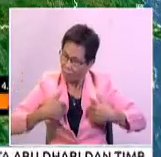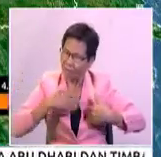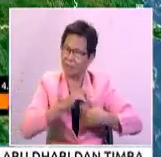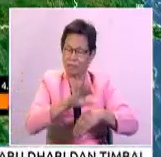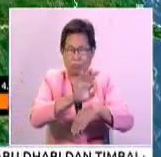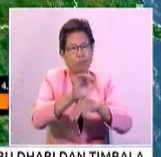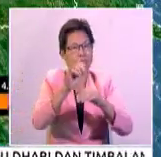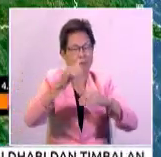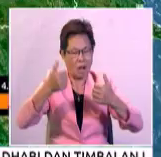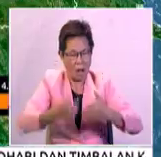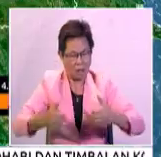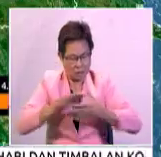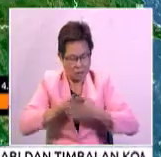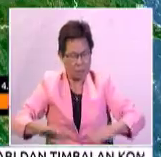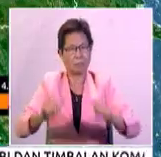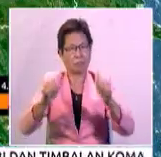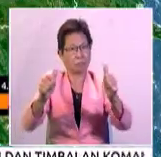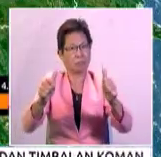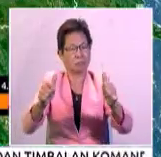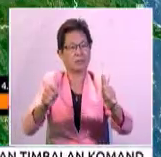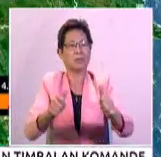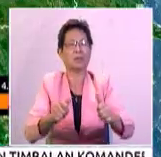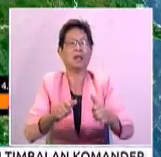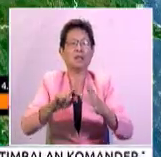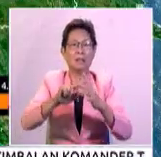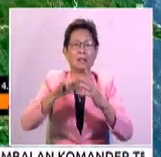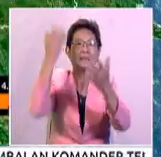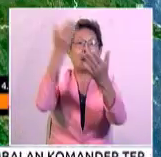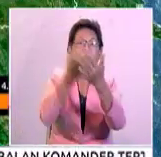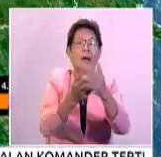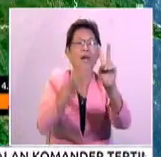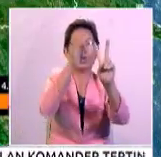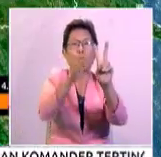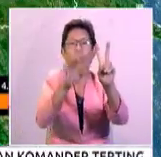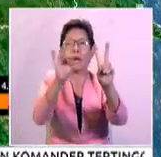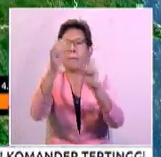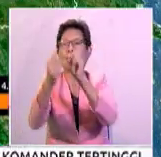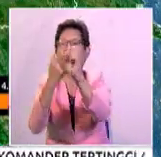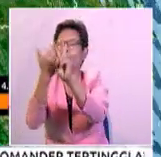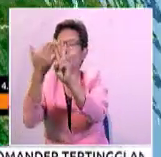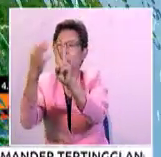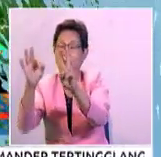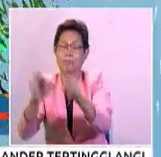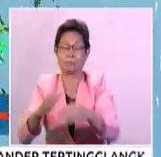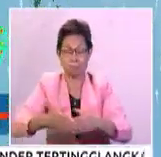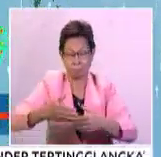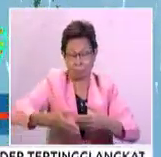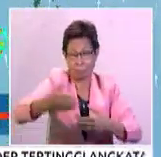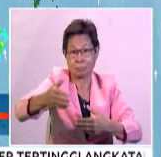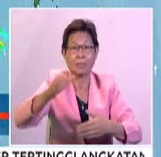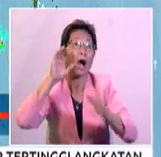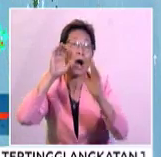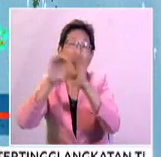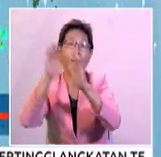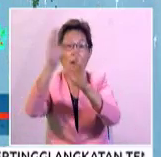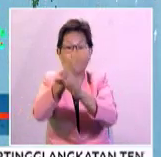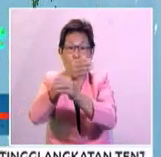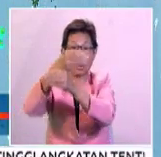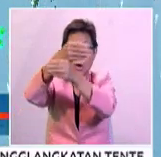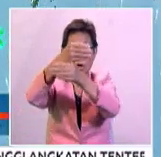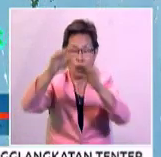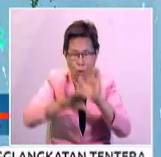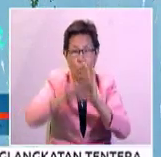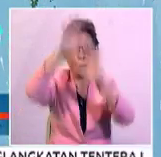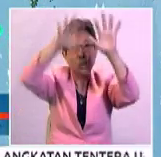berfungsi dengan baik. Amaran ini berkuat kuasa sehingga ke 2 Ogos 2019. Baiklah, seterusnya, paparan gemerada menunjukkan